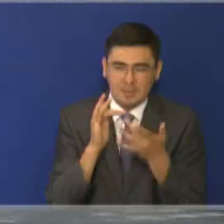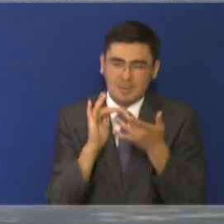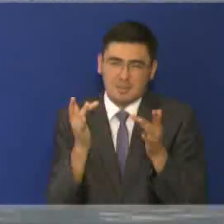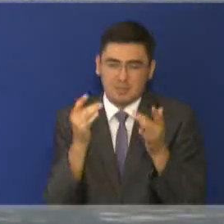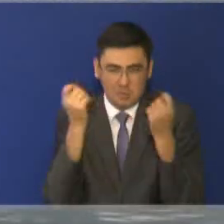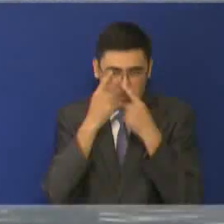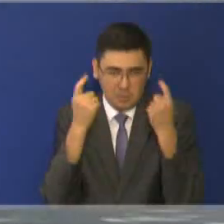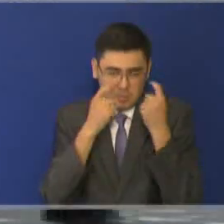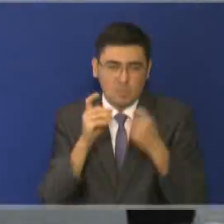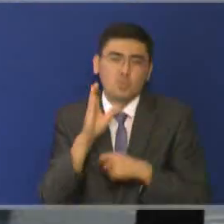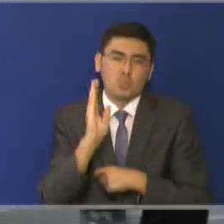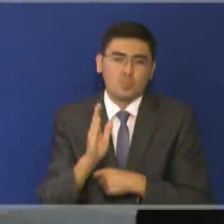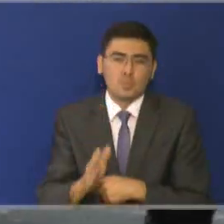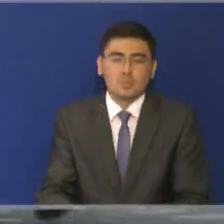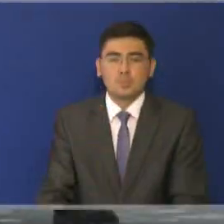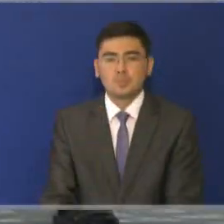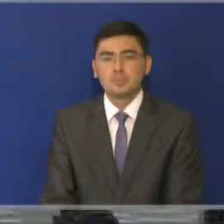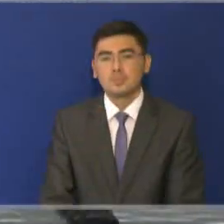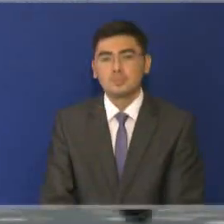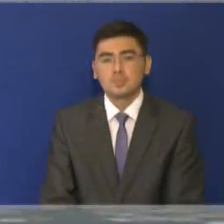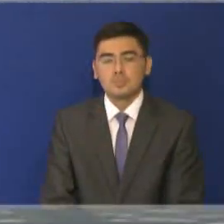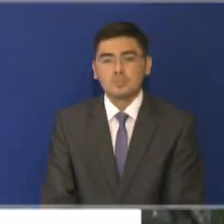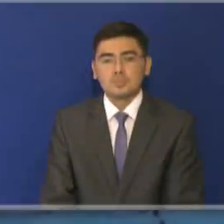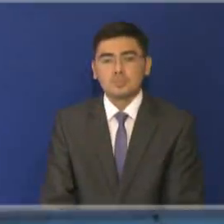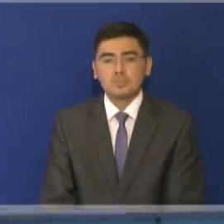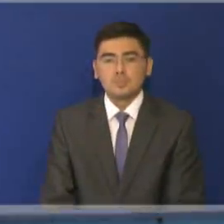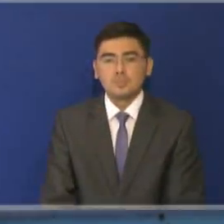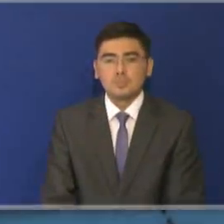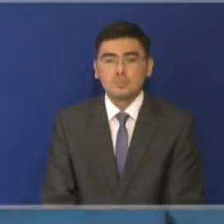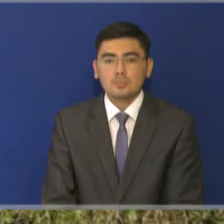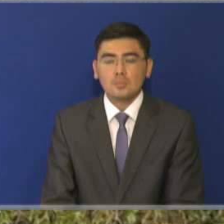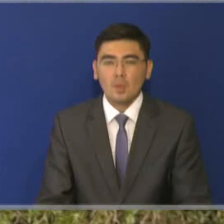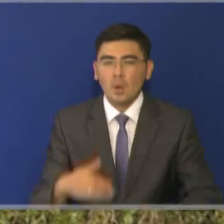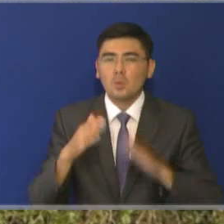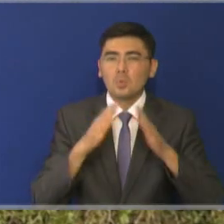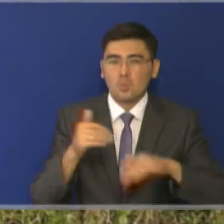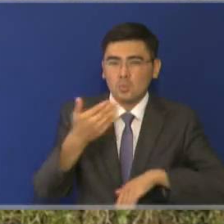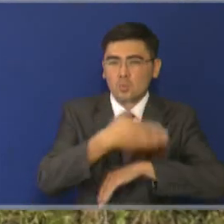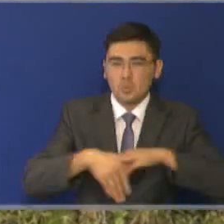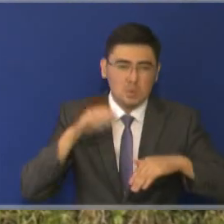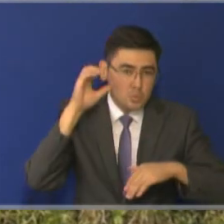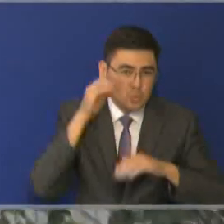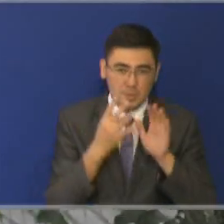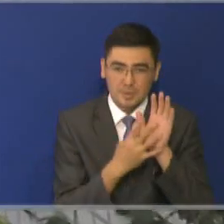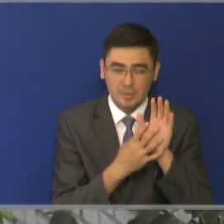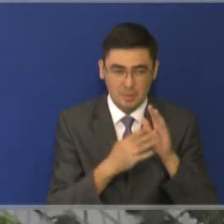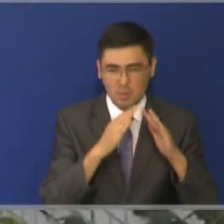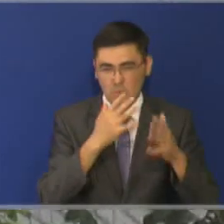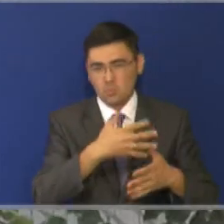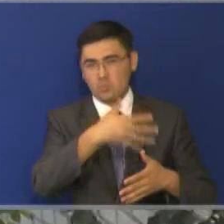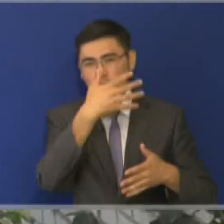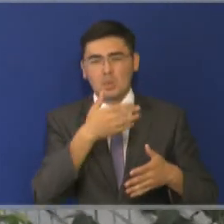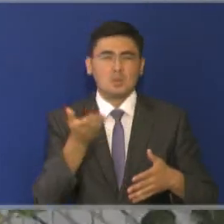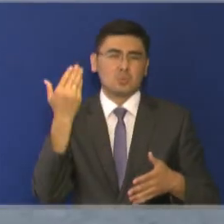жібермеуді сұрайды. Гүлназ Қаукен, Семей телеарнасы. Узбекская 9 мекен жайындағы көпқабатты тұрғын үй өткен